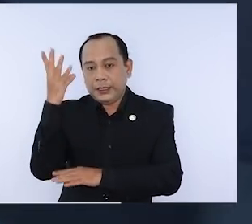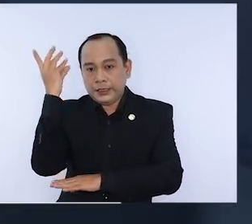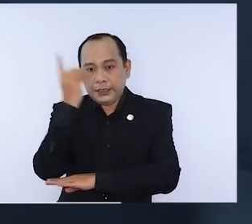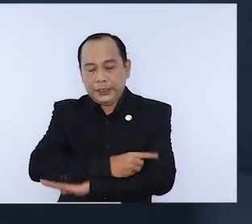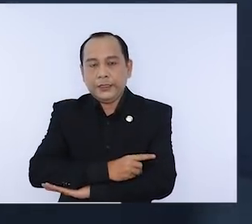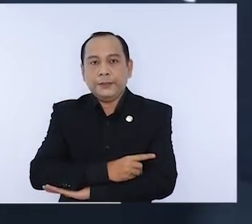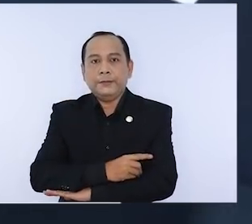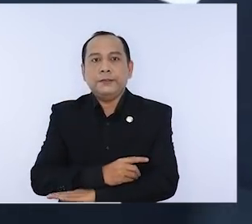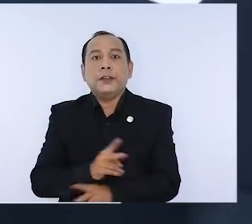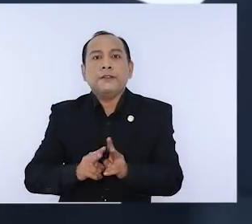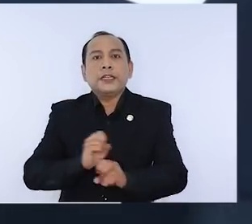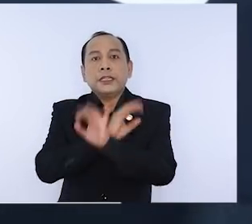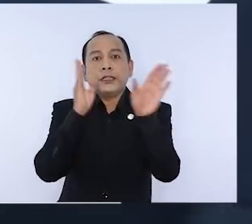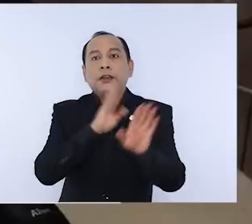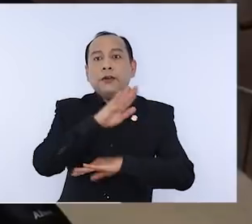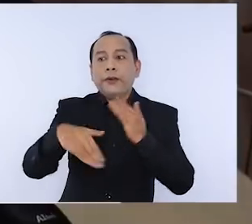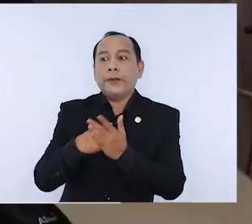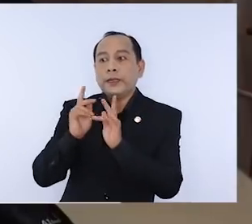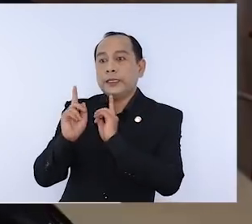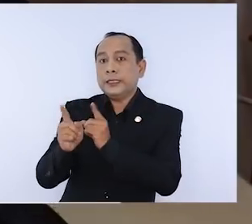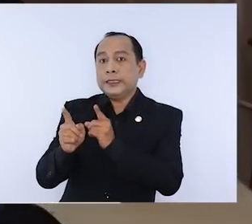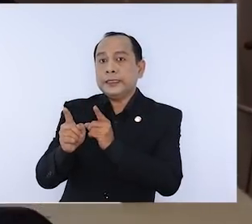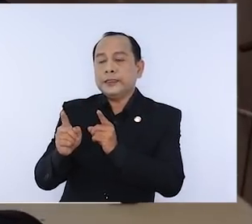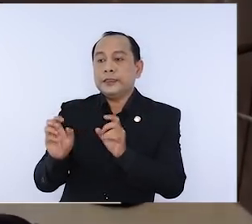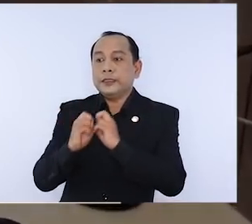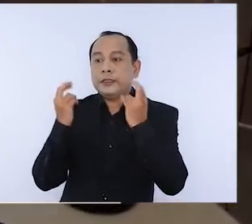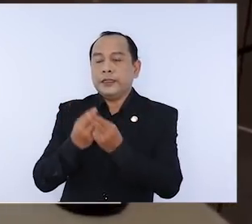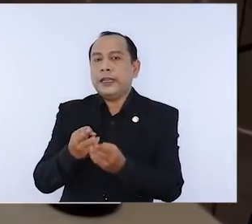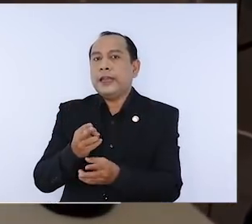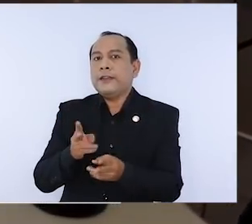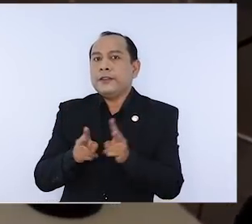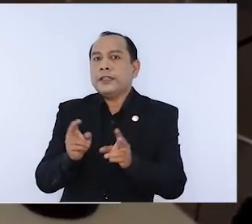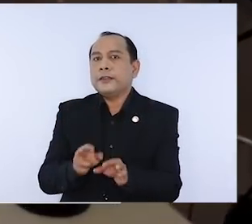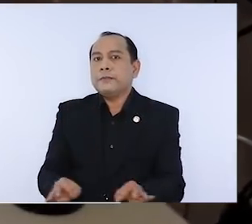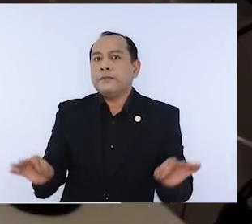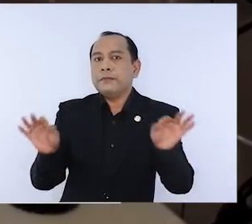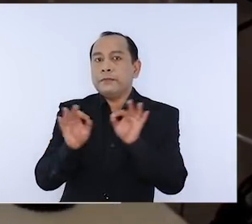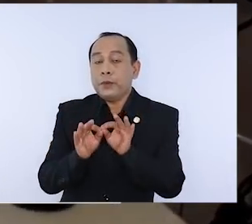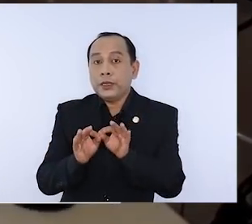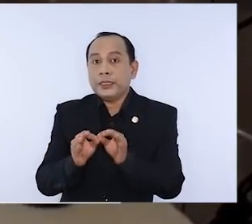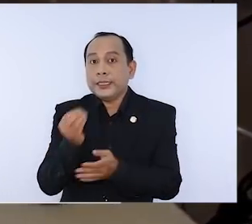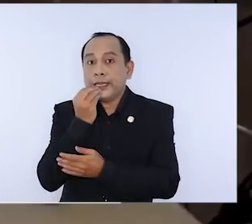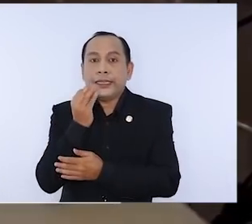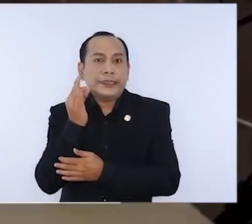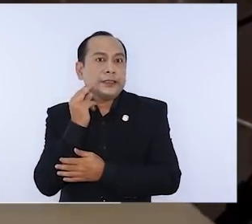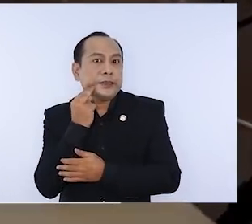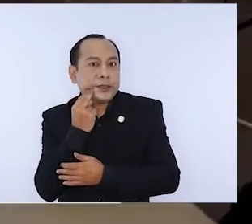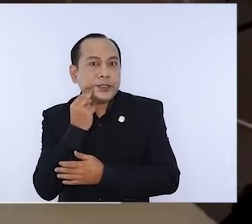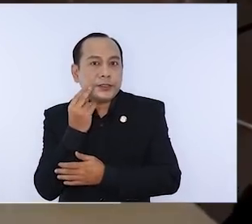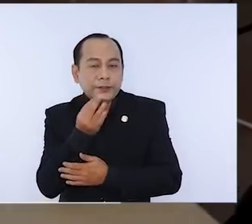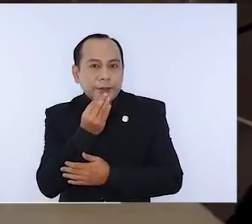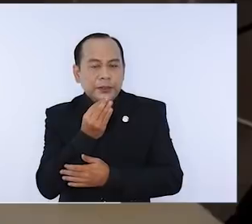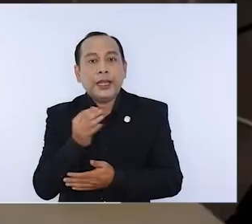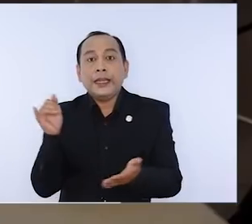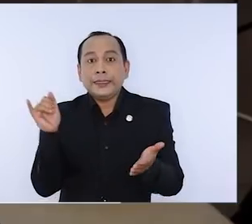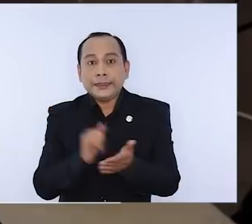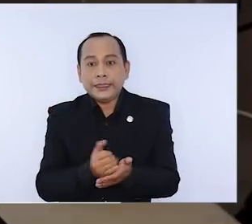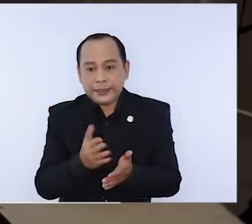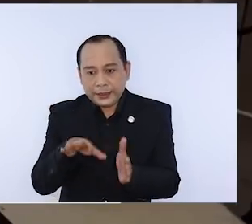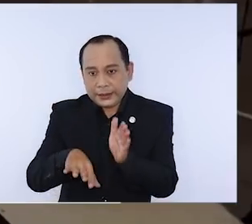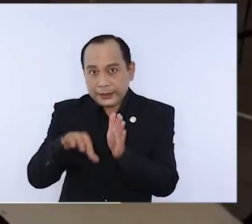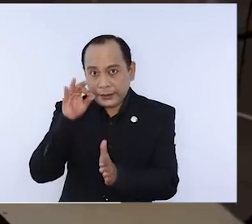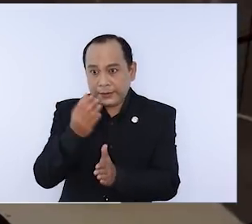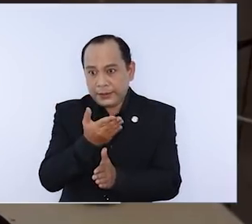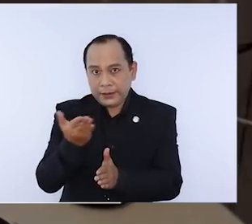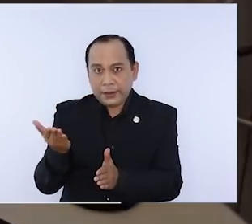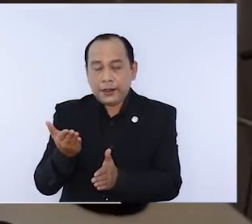sa nasabing webinar ang kahalagahan ng wastong pagkain ng masustansyang pagkain na ang karamihan sa mga ito ay matatagpuan